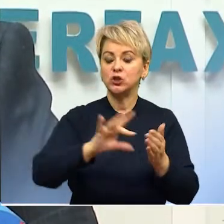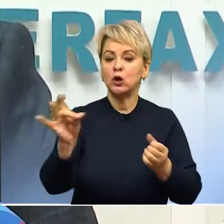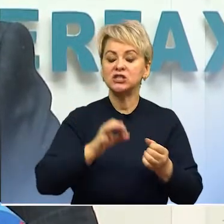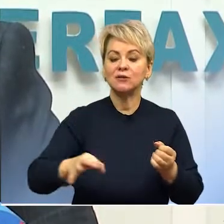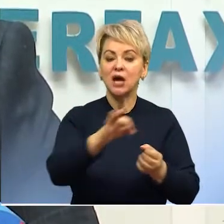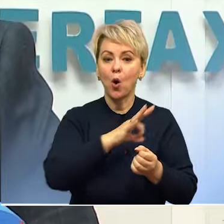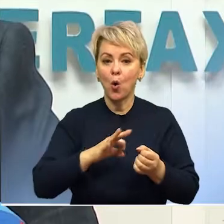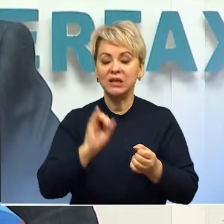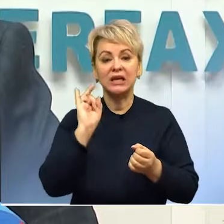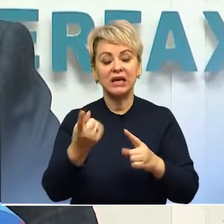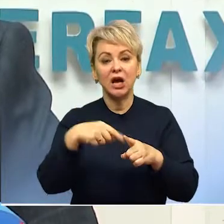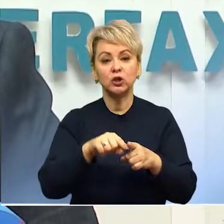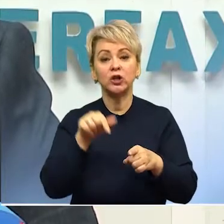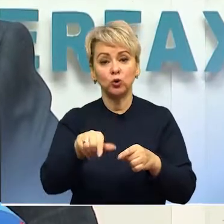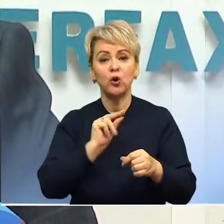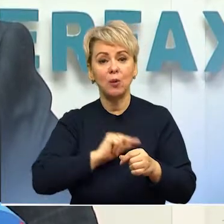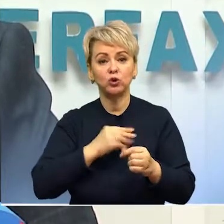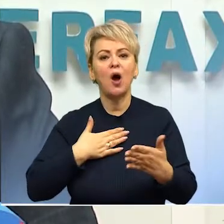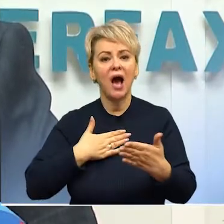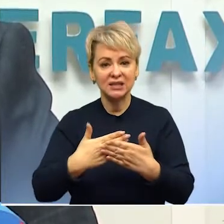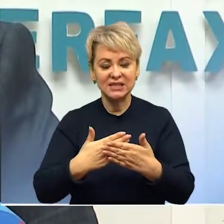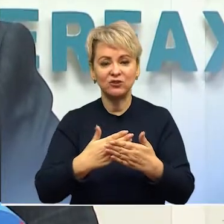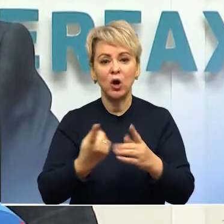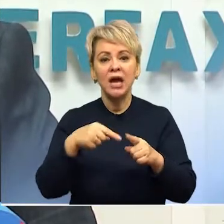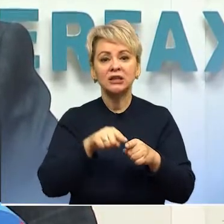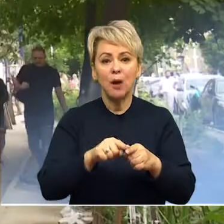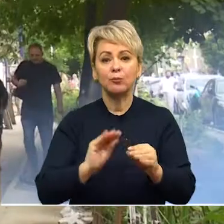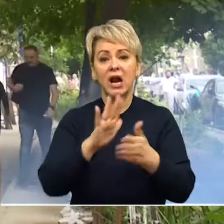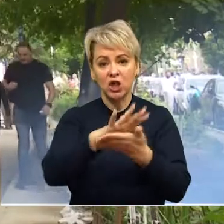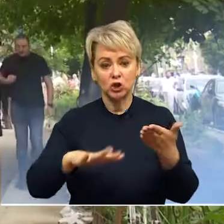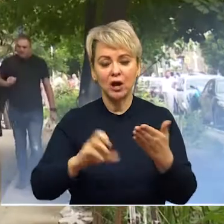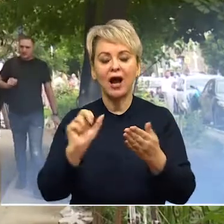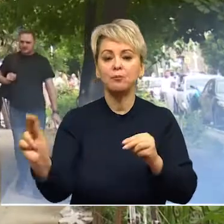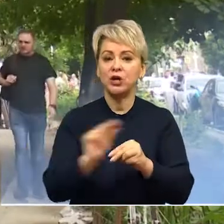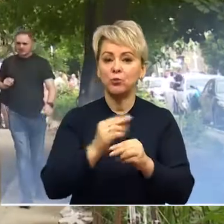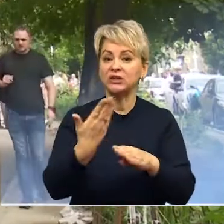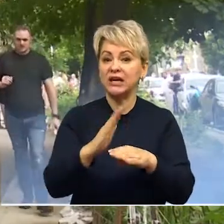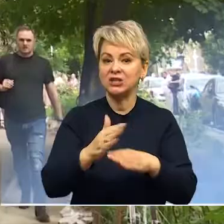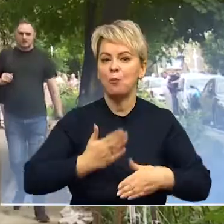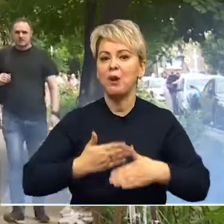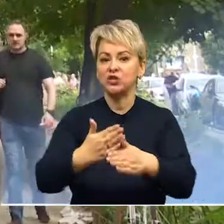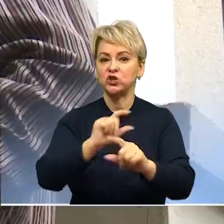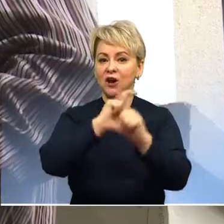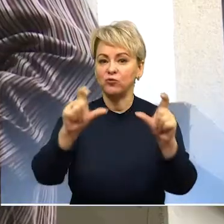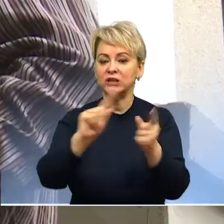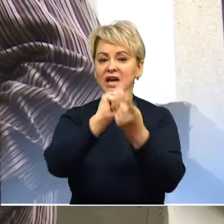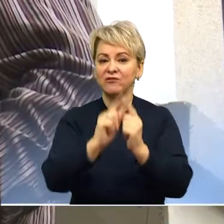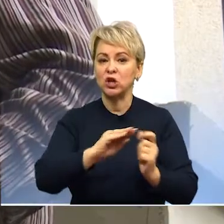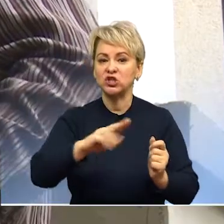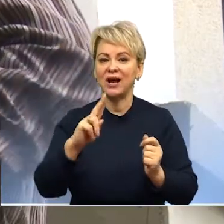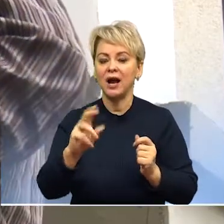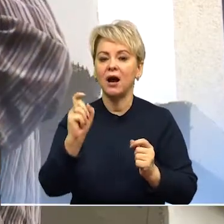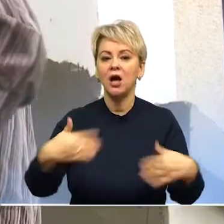Ростовской области. И эту работу мы активно, в том числе и в этом году, продолжаем. Капремонт в кредит при поддержке фонда реформирования